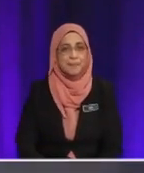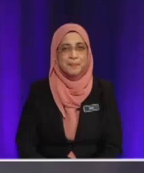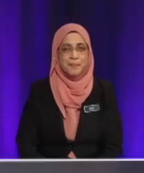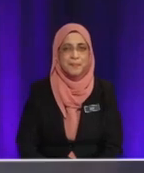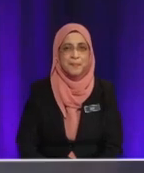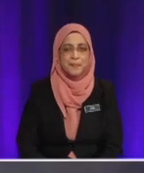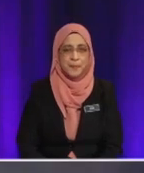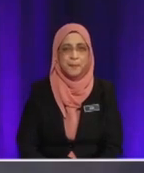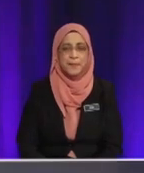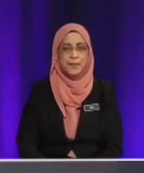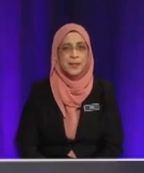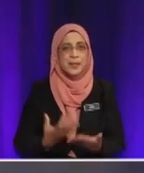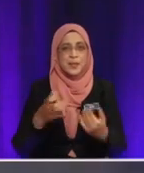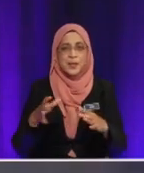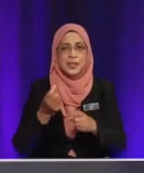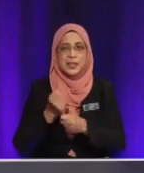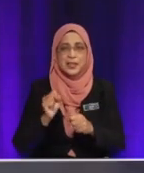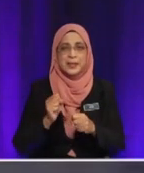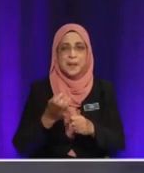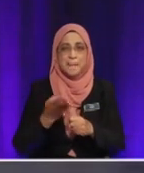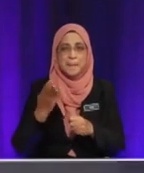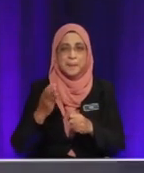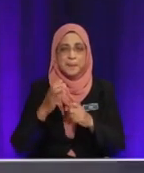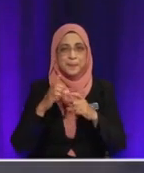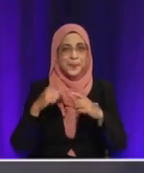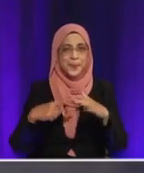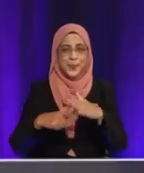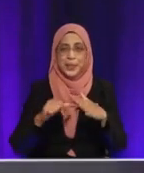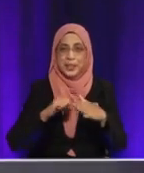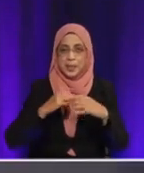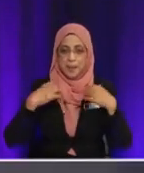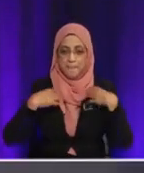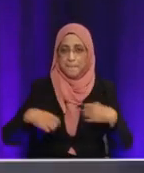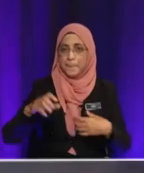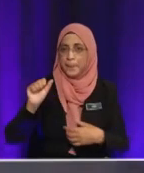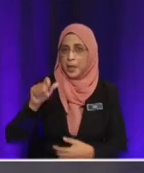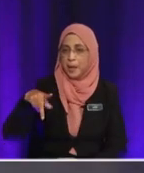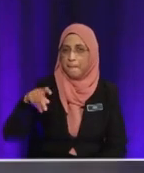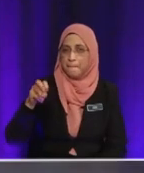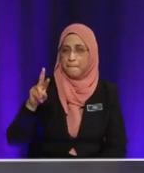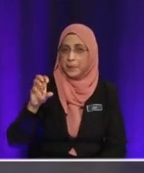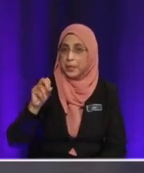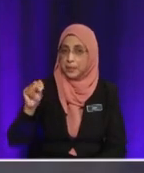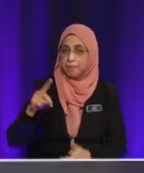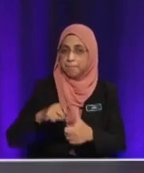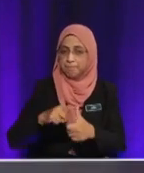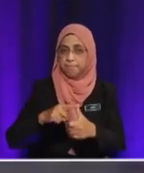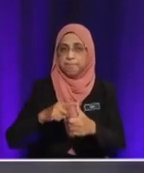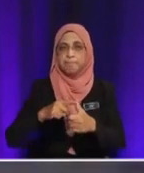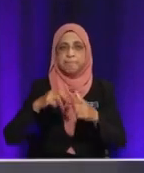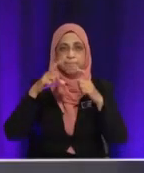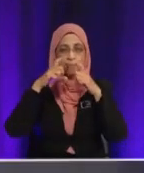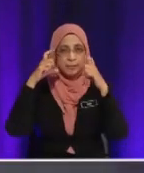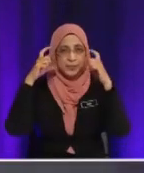dah ready lah dengan bahan pelindung diri kita. Baik. So, kalau macam ni kita dah boleh nak mulakan urutan. Yang pertama,